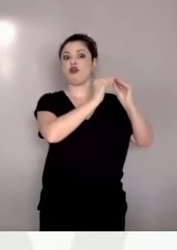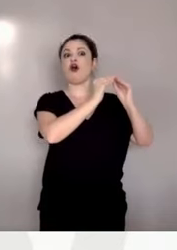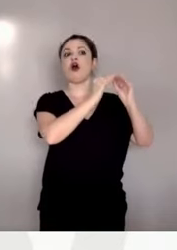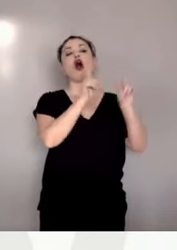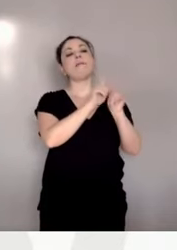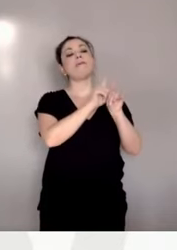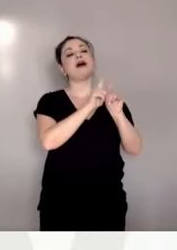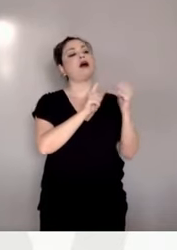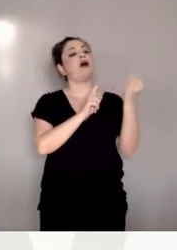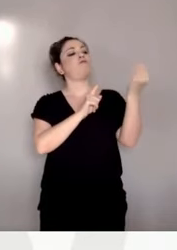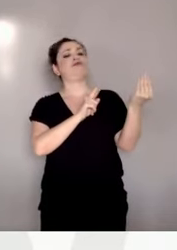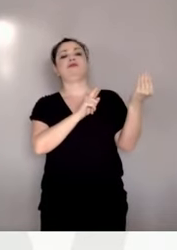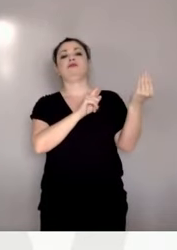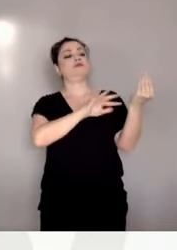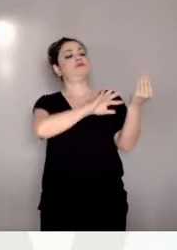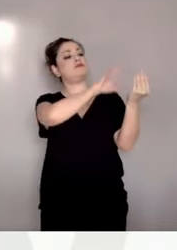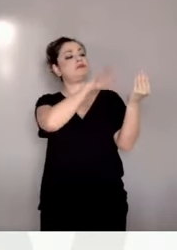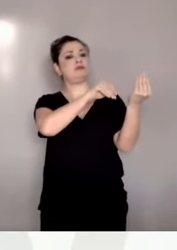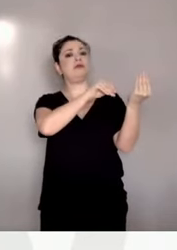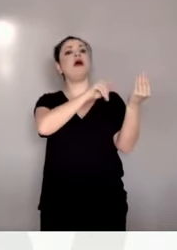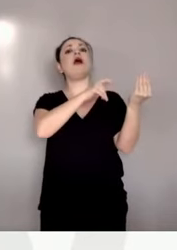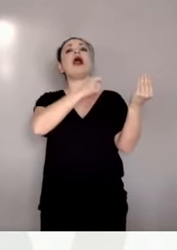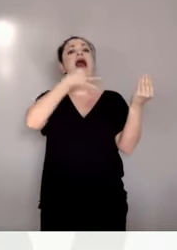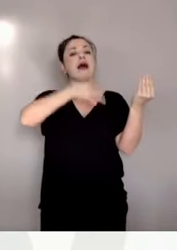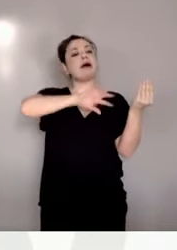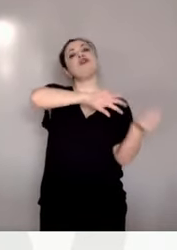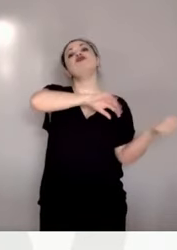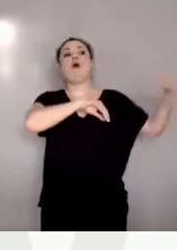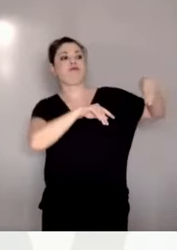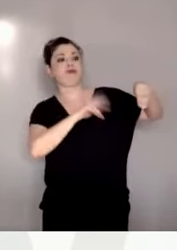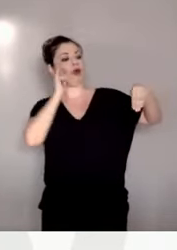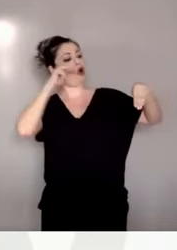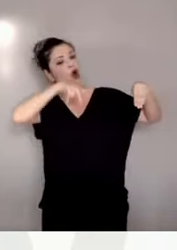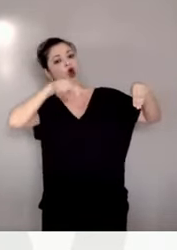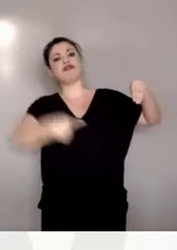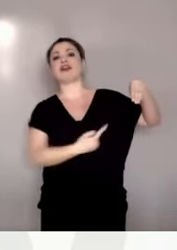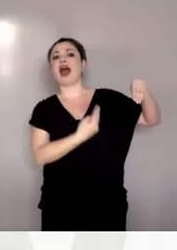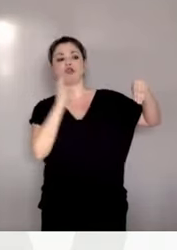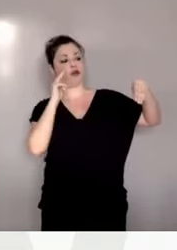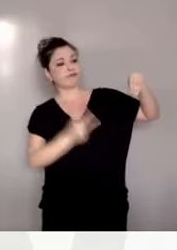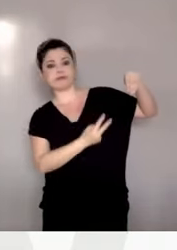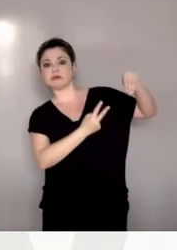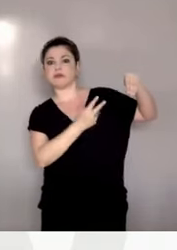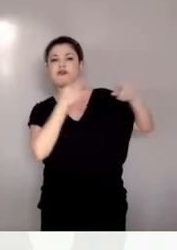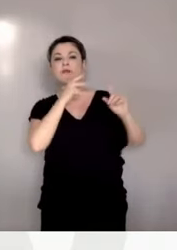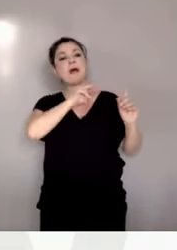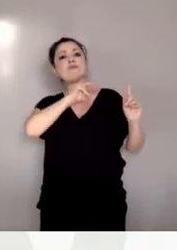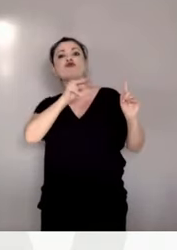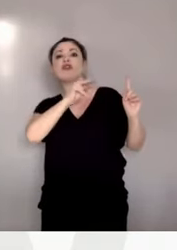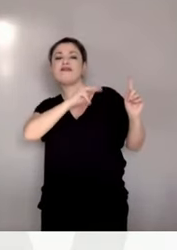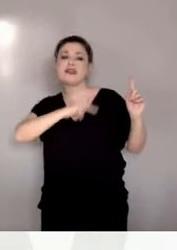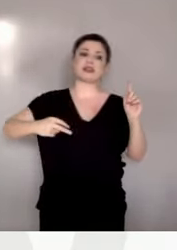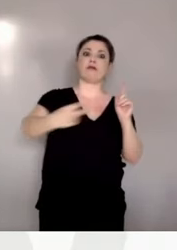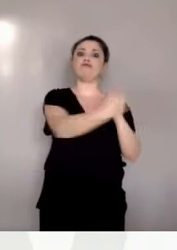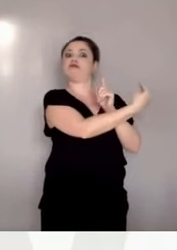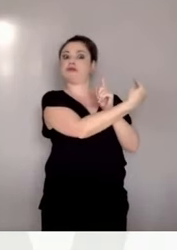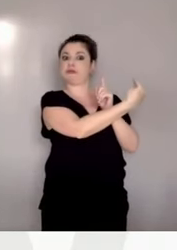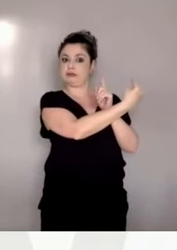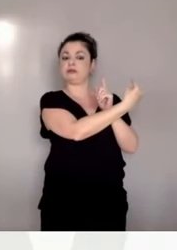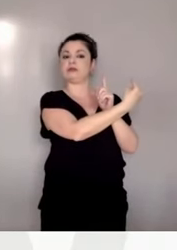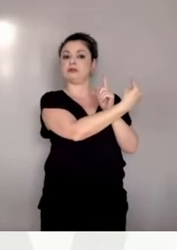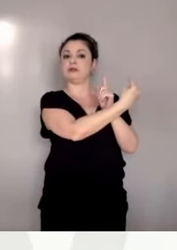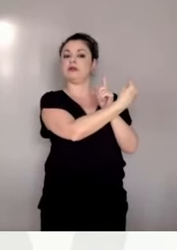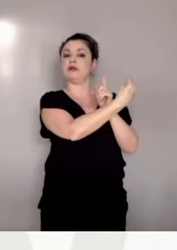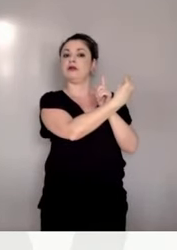rovescio del diritto di un certo tipo di lettura che è stata data, di capire quali sono le linee